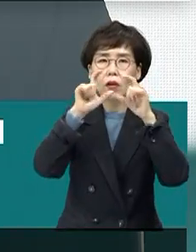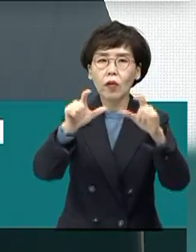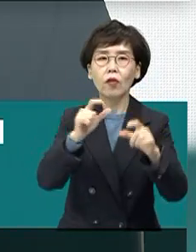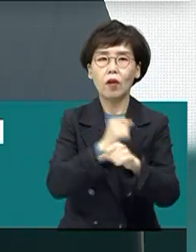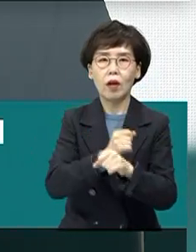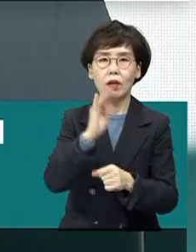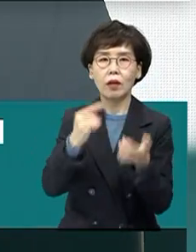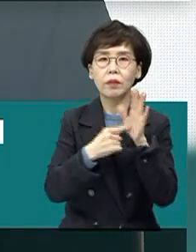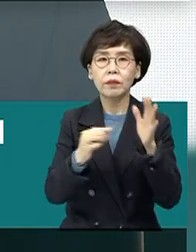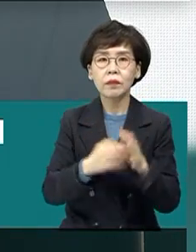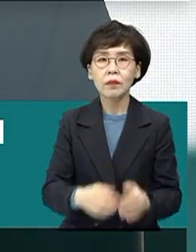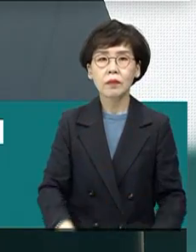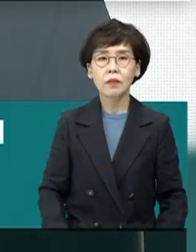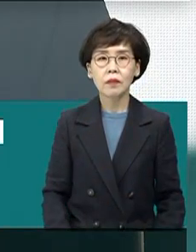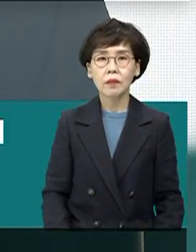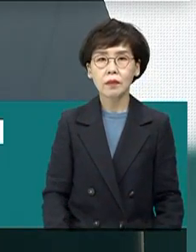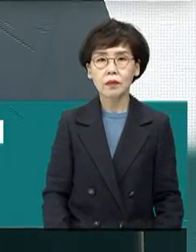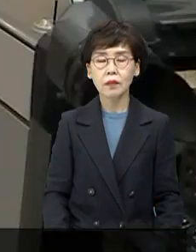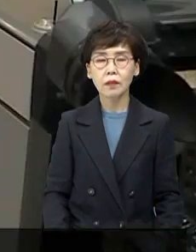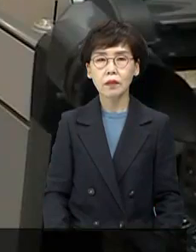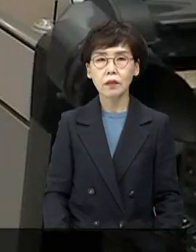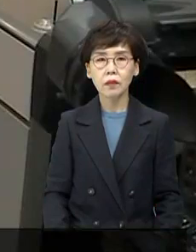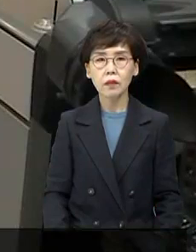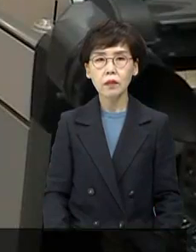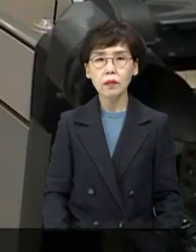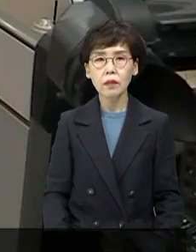말했습니다. 강민우 기자입니다.